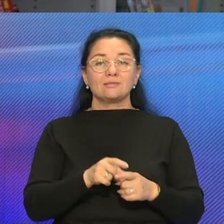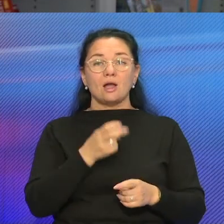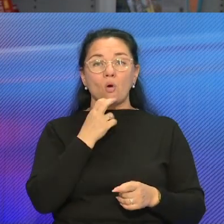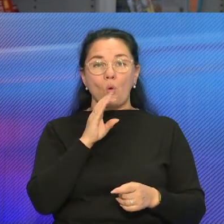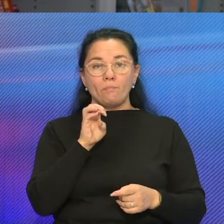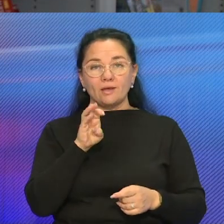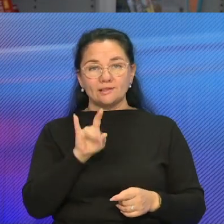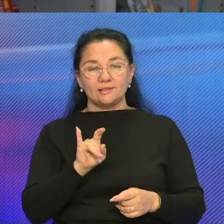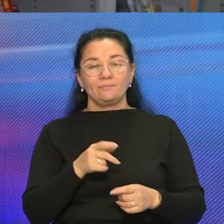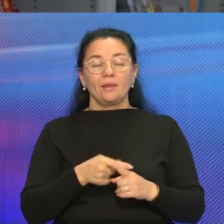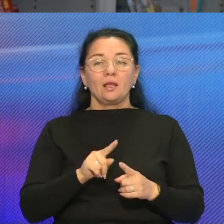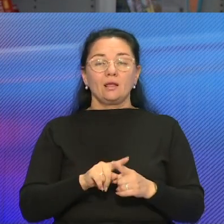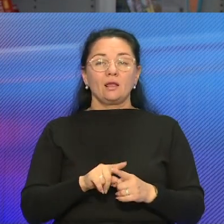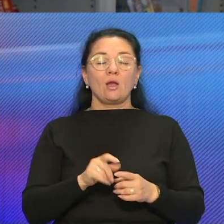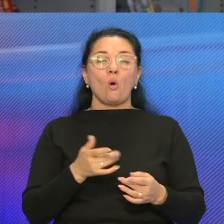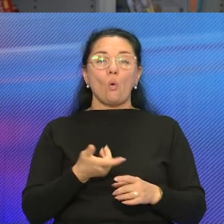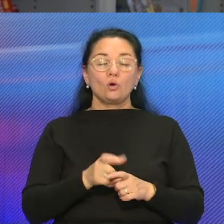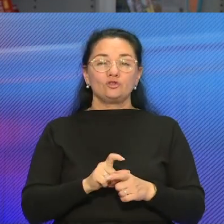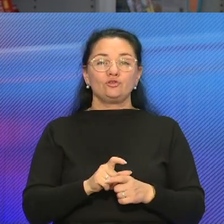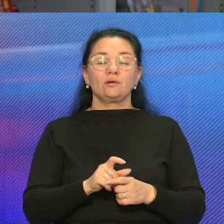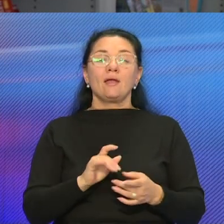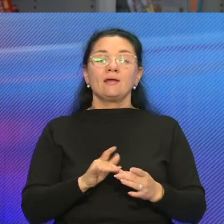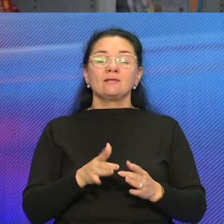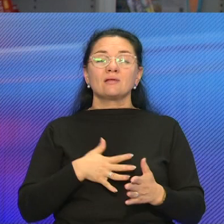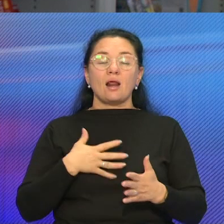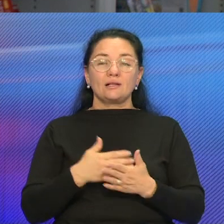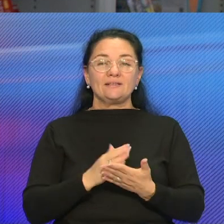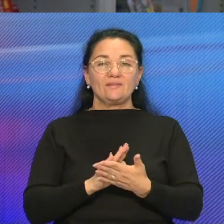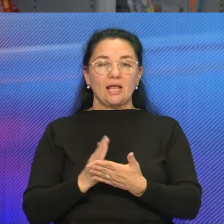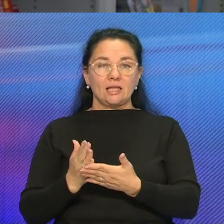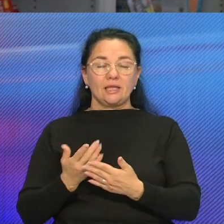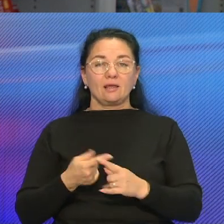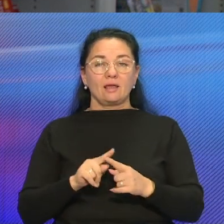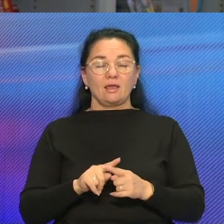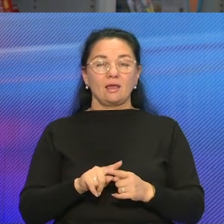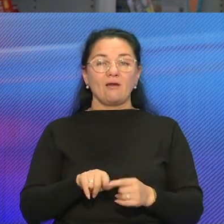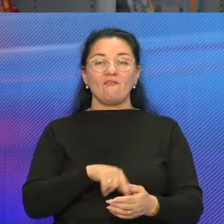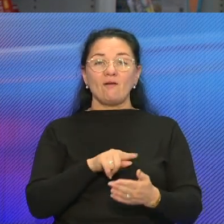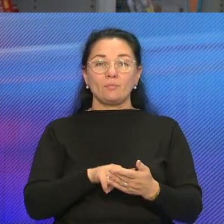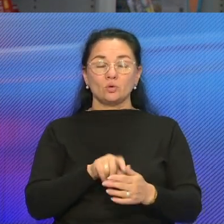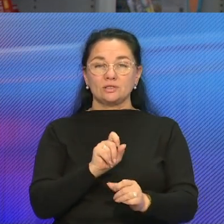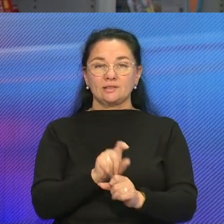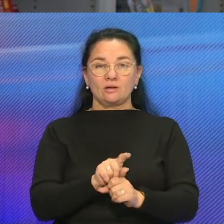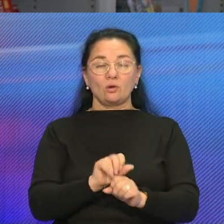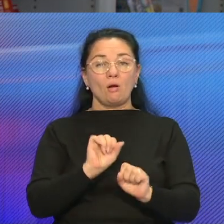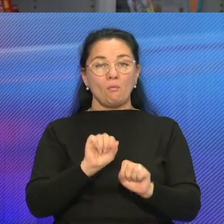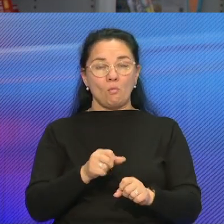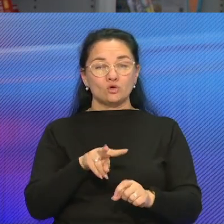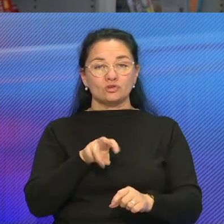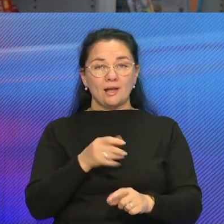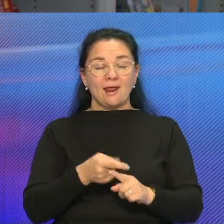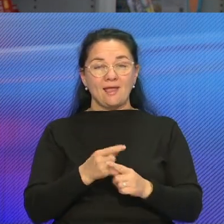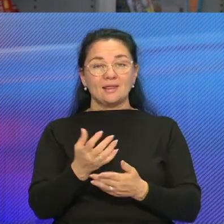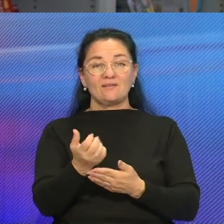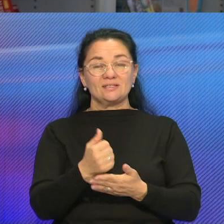і інтерактивныя кнігі. Таму парой навад задаюць пытання, ці гэта можна безплатна ўзяць ў